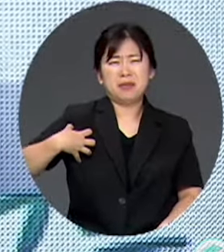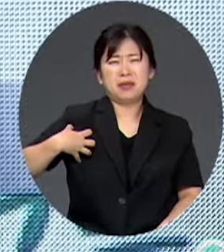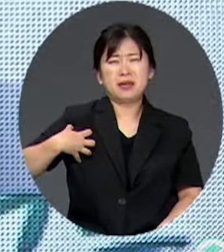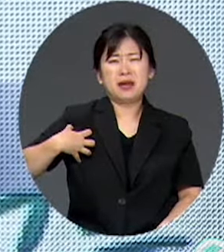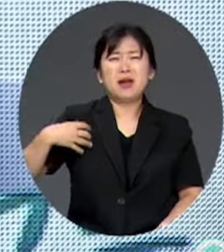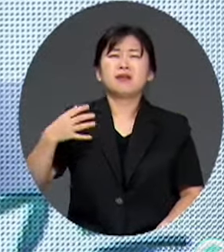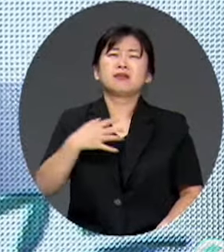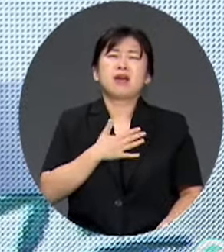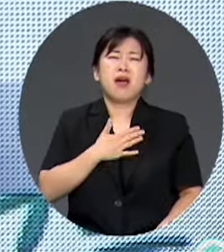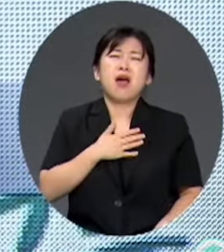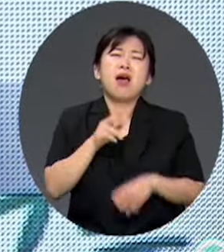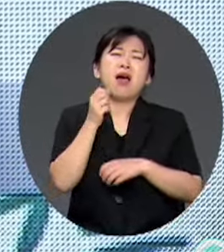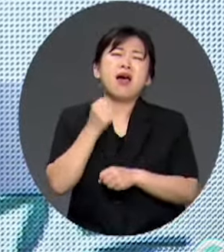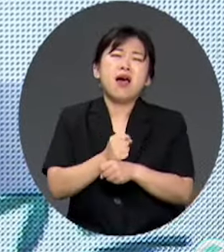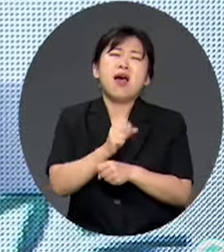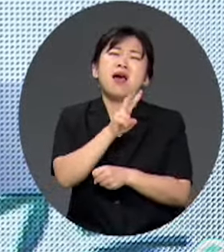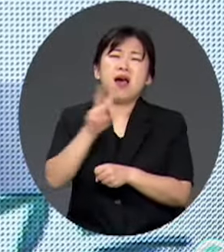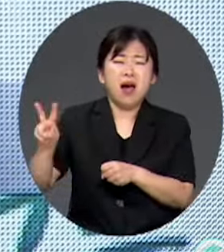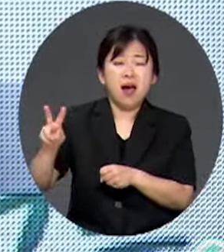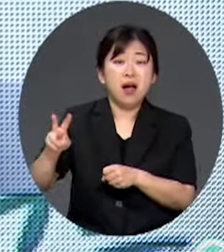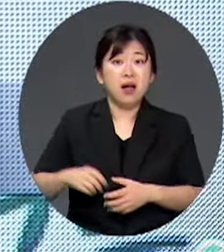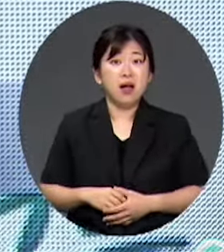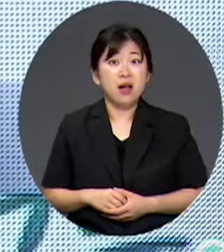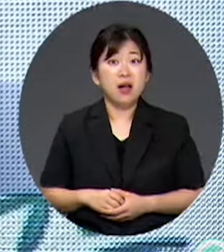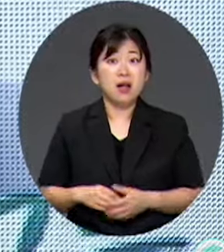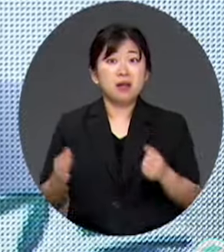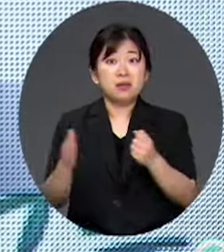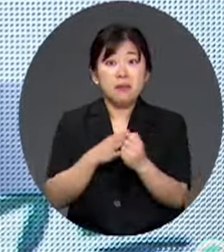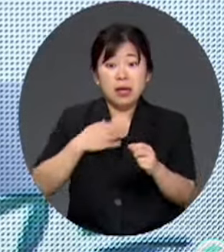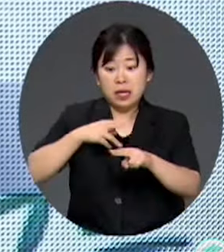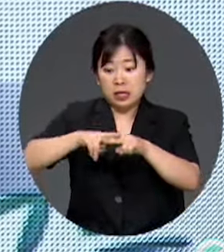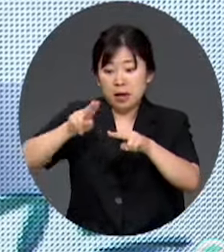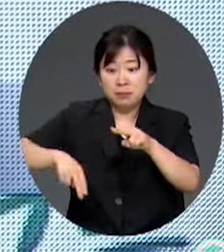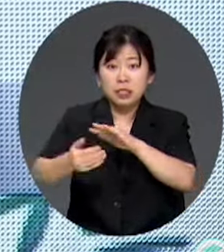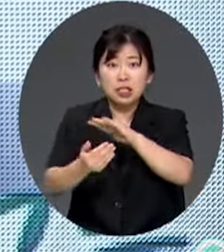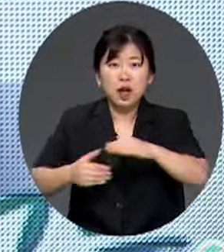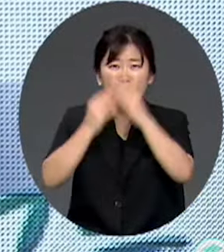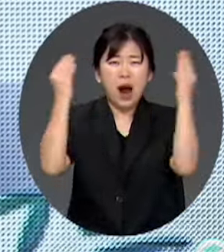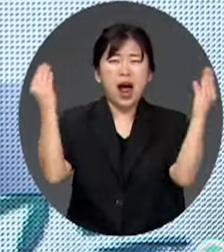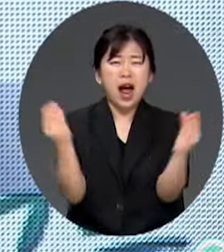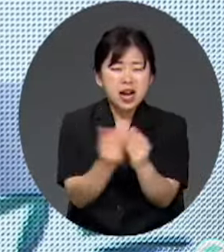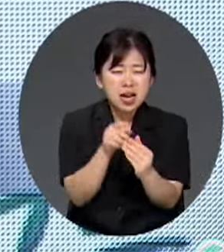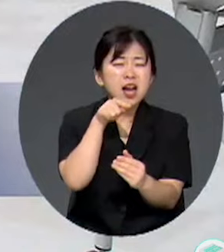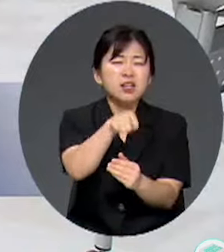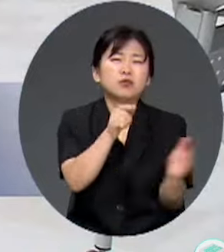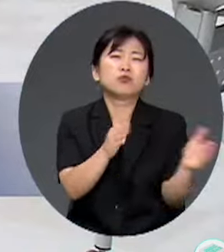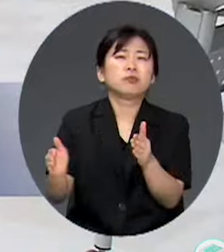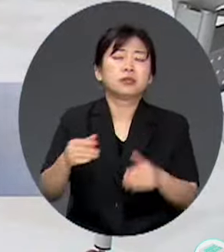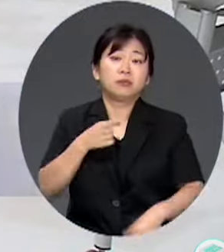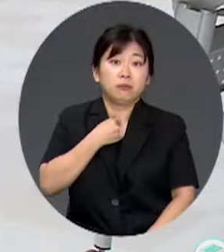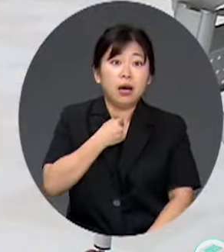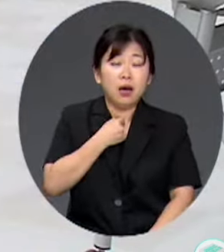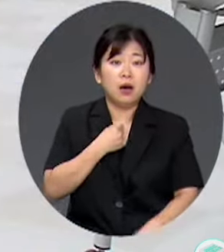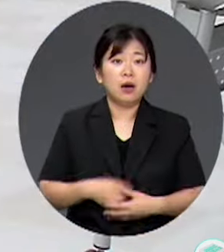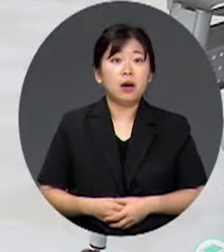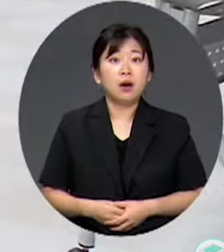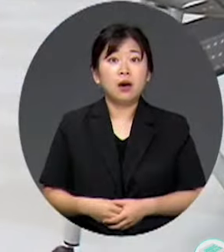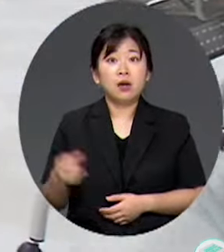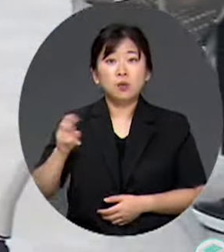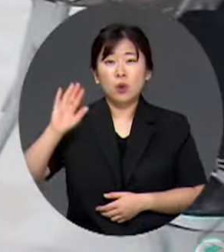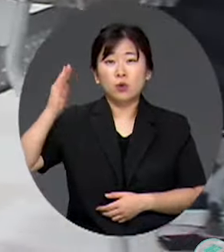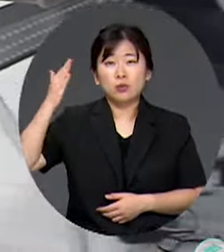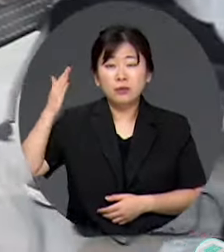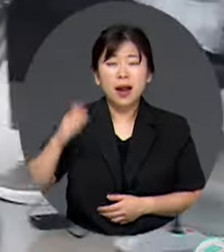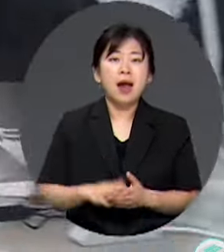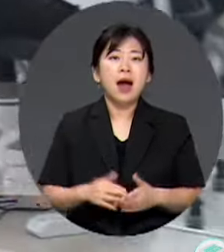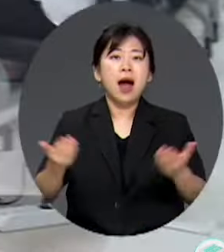제가 안 하면 저는 직무유기라고 생각합니다. 제가 퇴임하기 전에 완성하고 가겠다라는 것이. 최근 다시 불거진